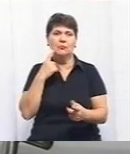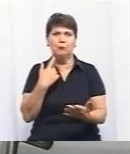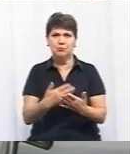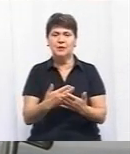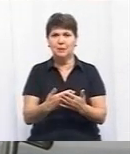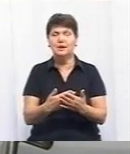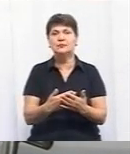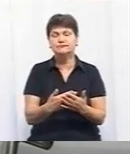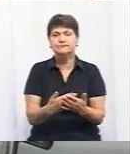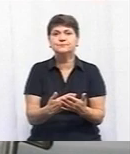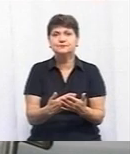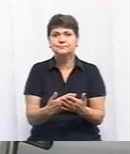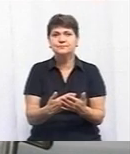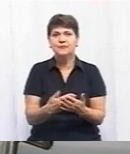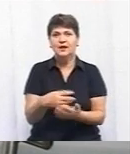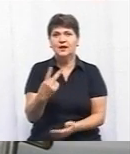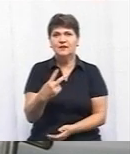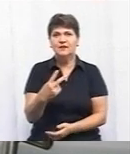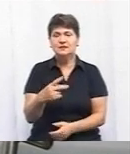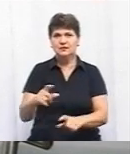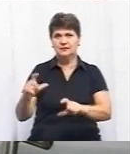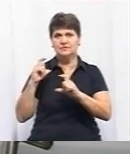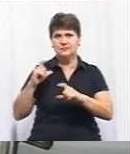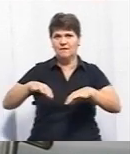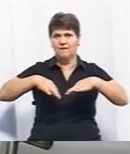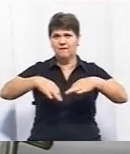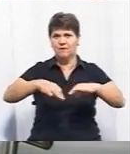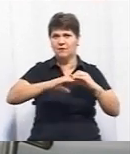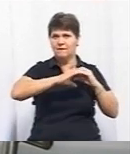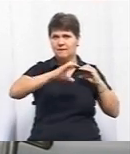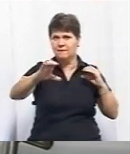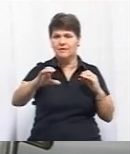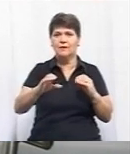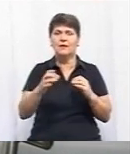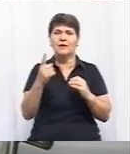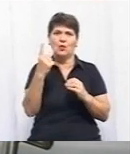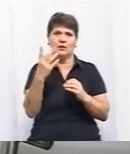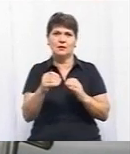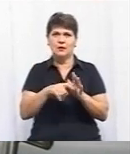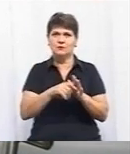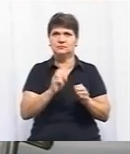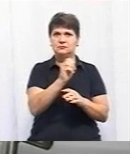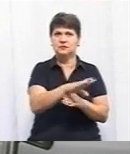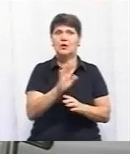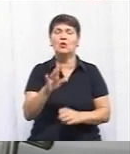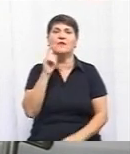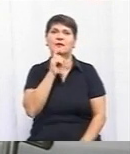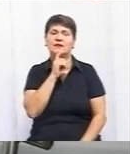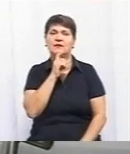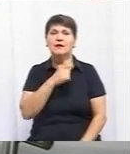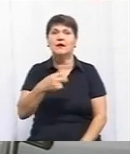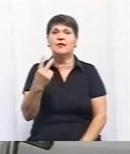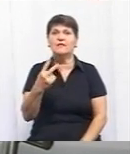ну так, приблизно 20 фур в день сміття йде на сміттєзвалище з однієї Вінниці. 20 фур в